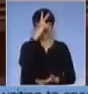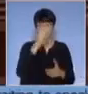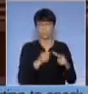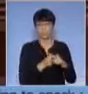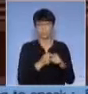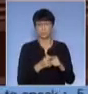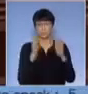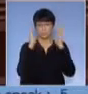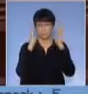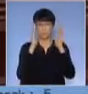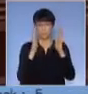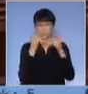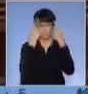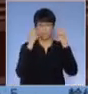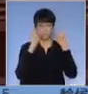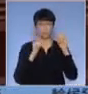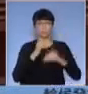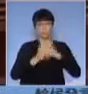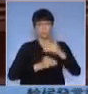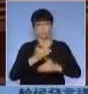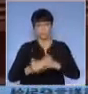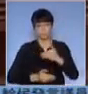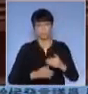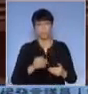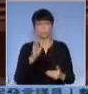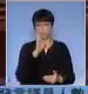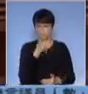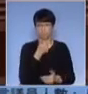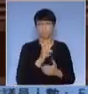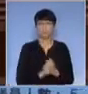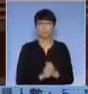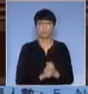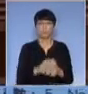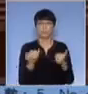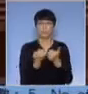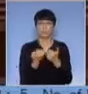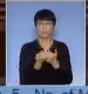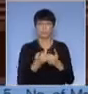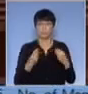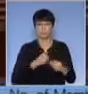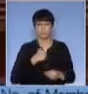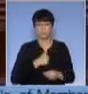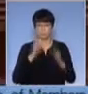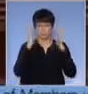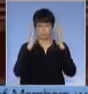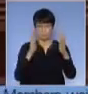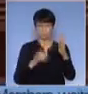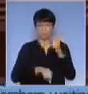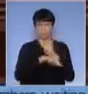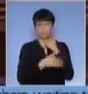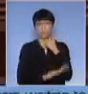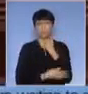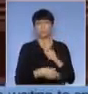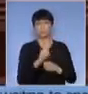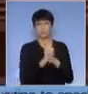注各大專院校的運作，亦都是屬於合情合理。師生亦都應該留意基本法第一條和第十二